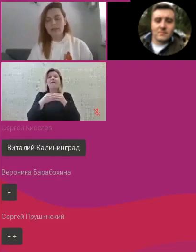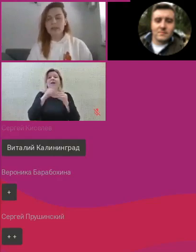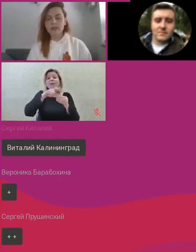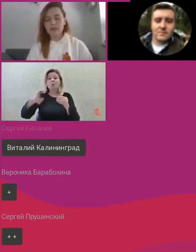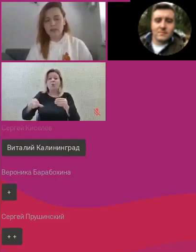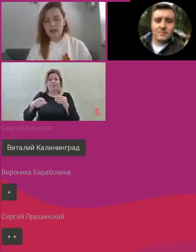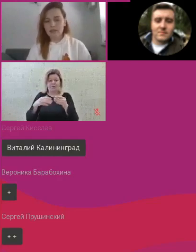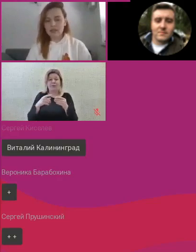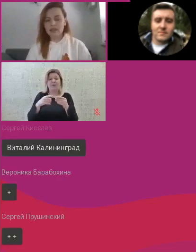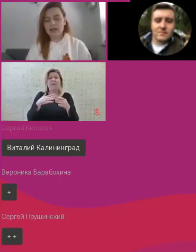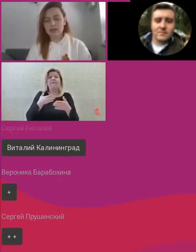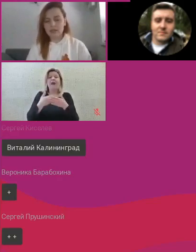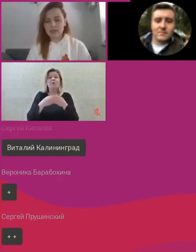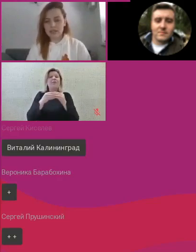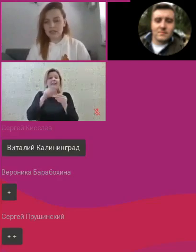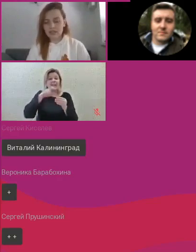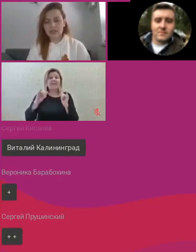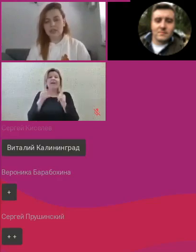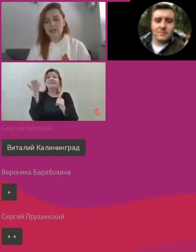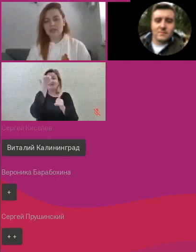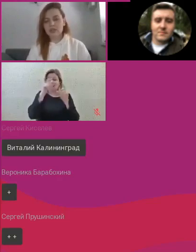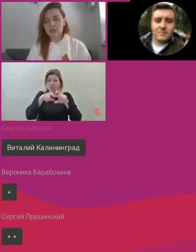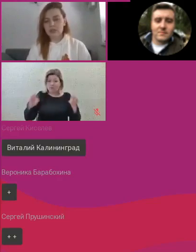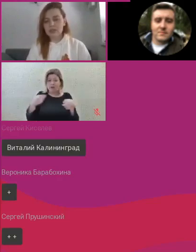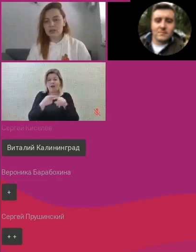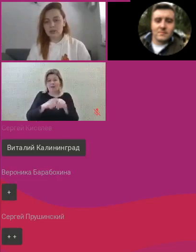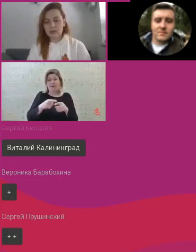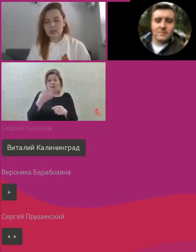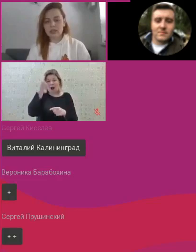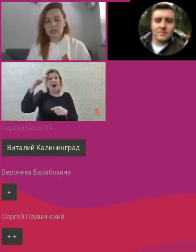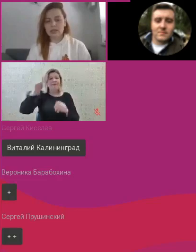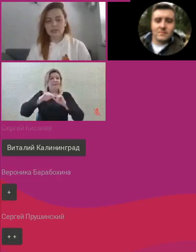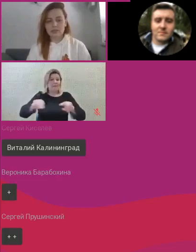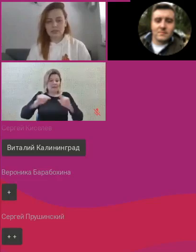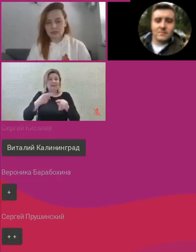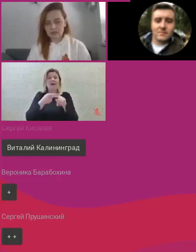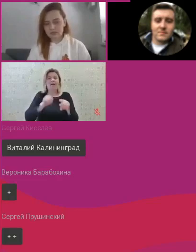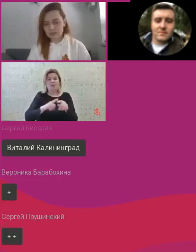людей. Это авторские тренинги, которые разработала я